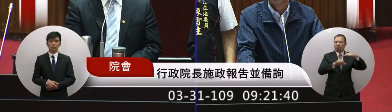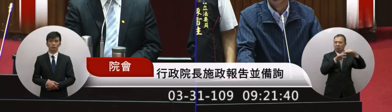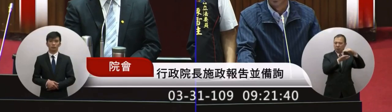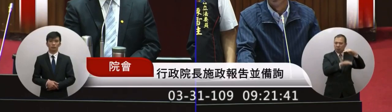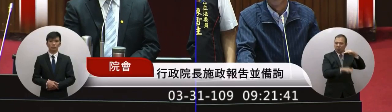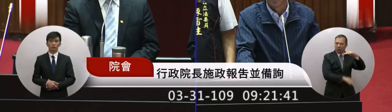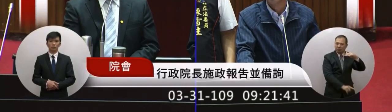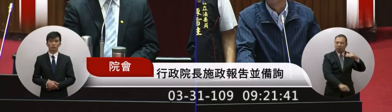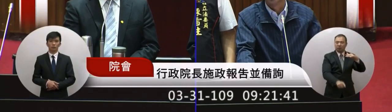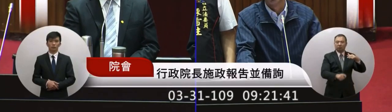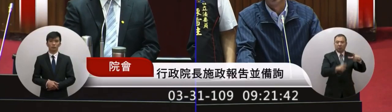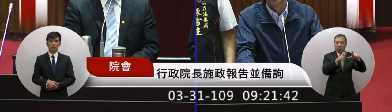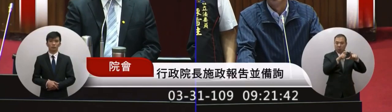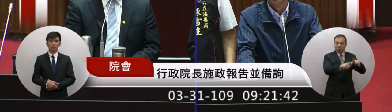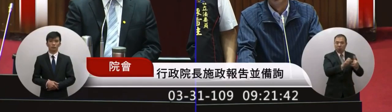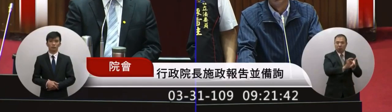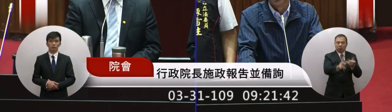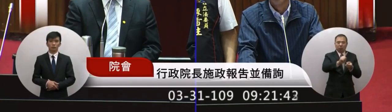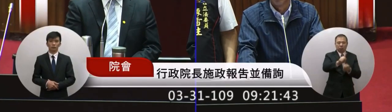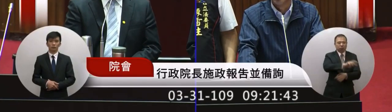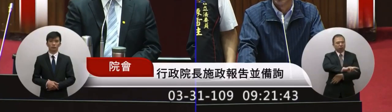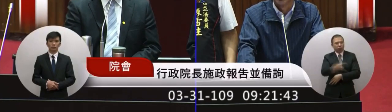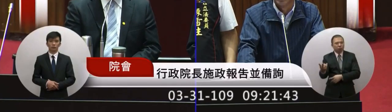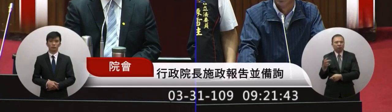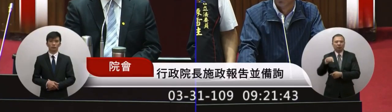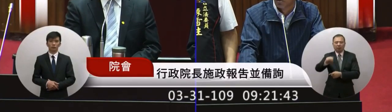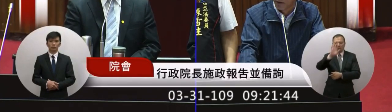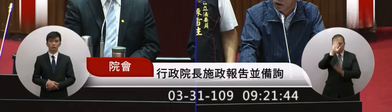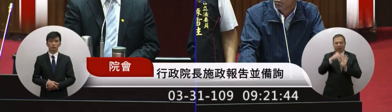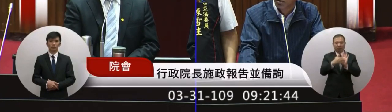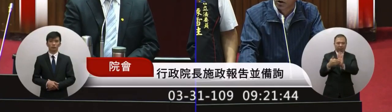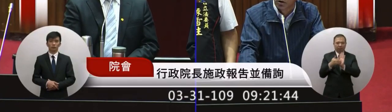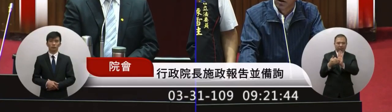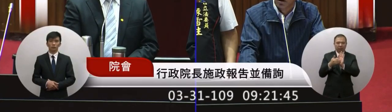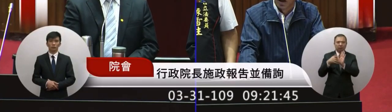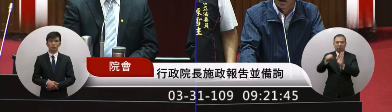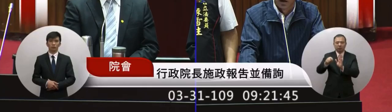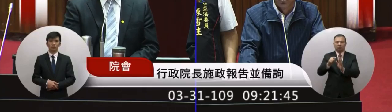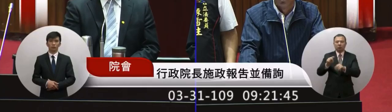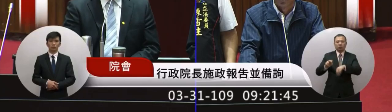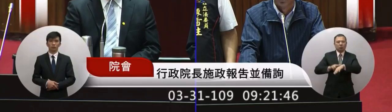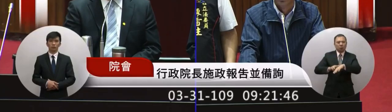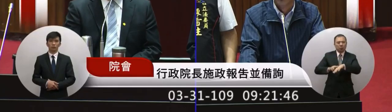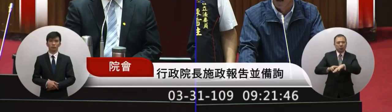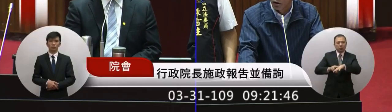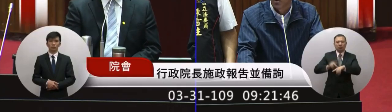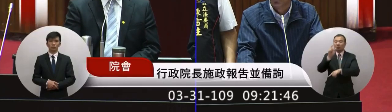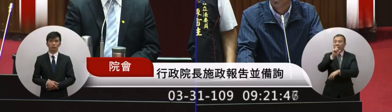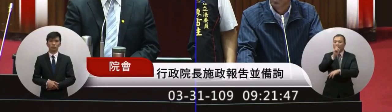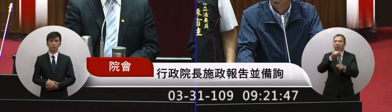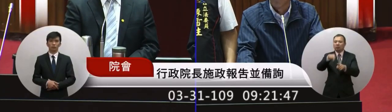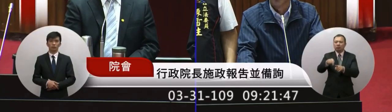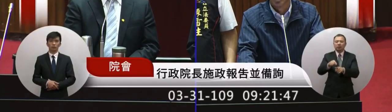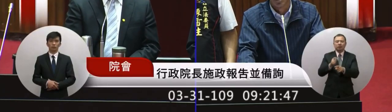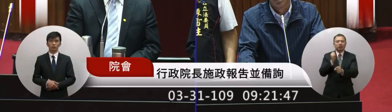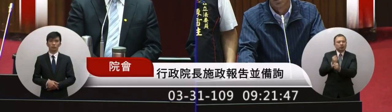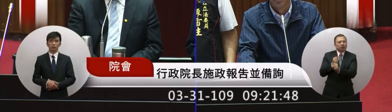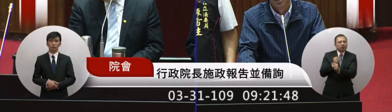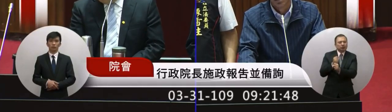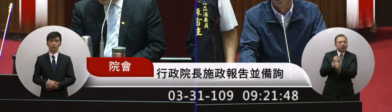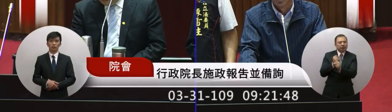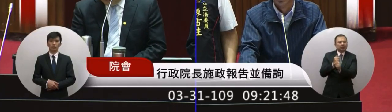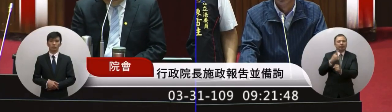制造防疫用的酒精，然后一方面呢、啊，让我们防疫物资可以获得满足；另外一方面